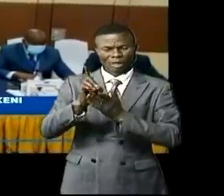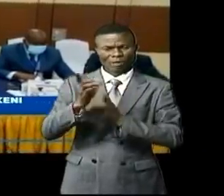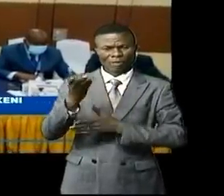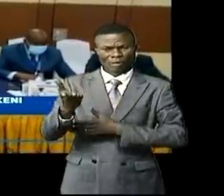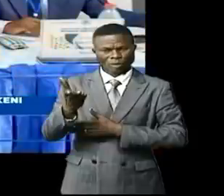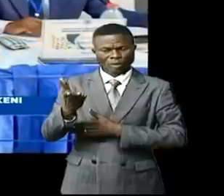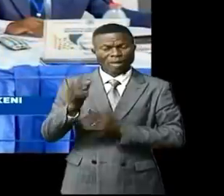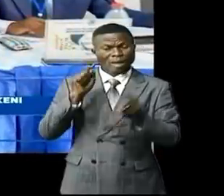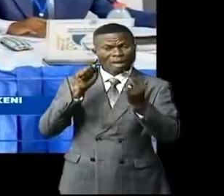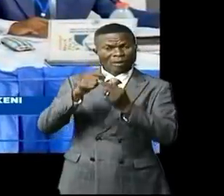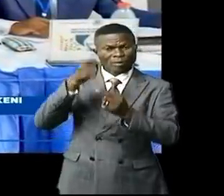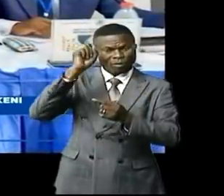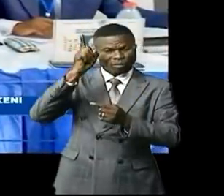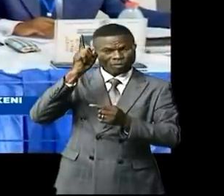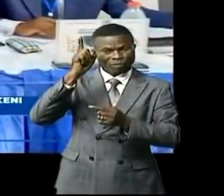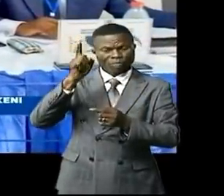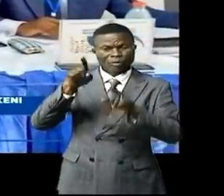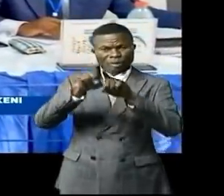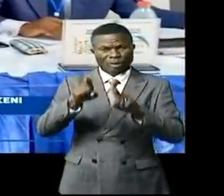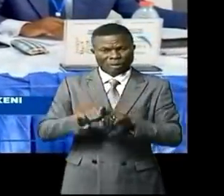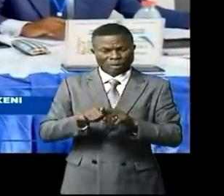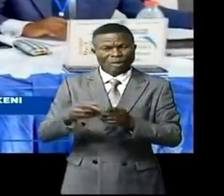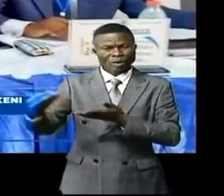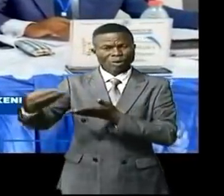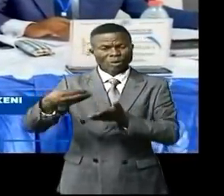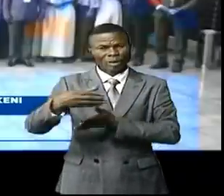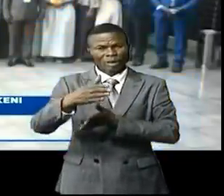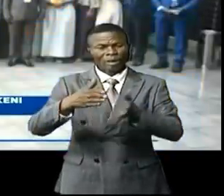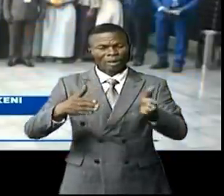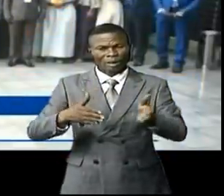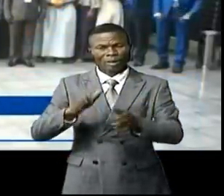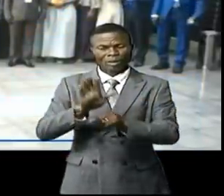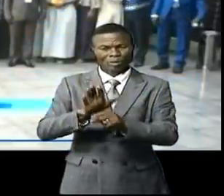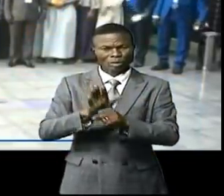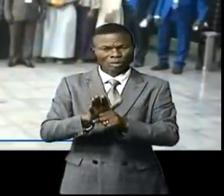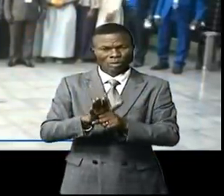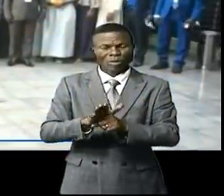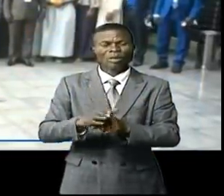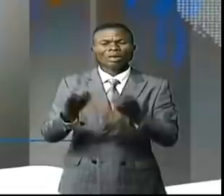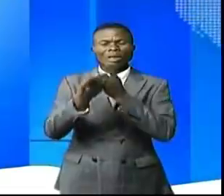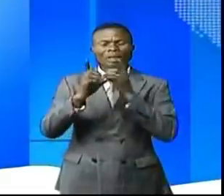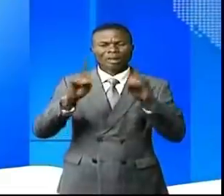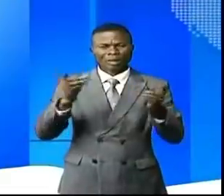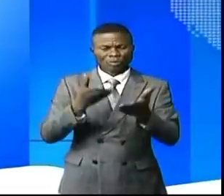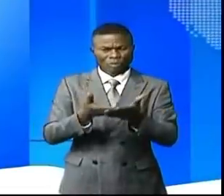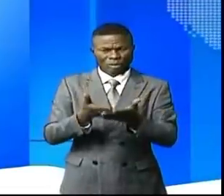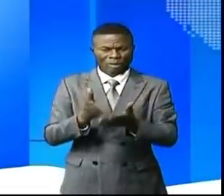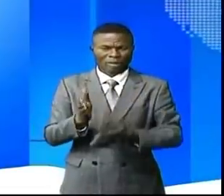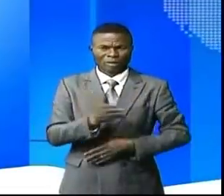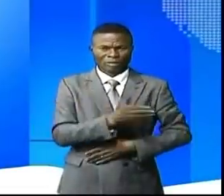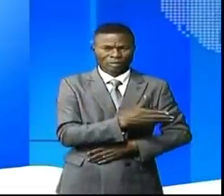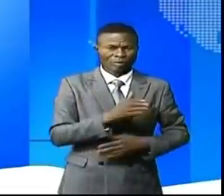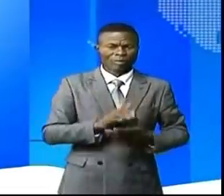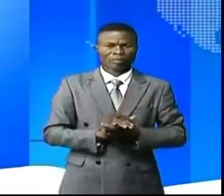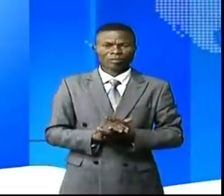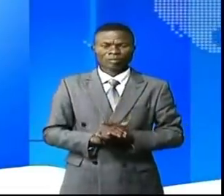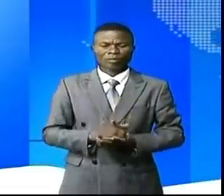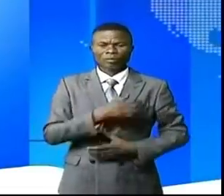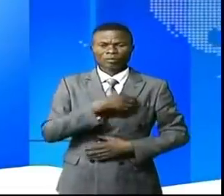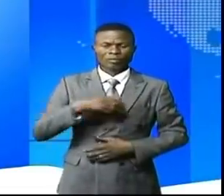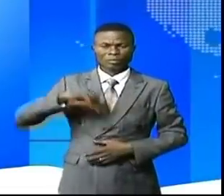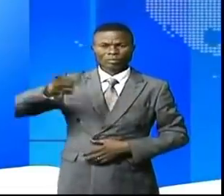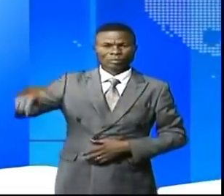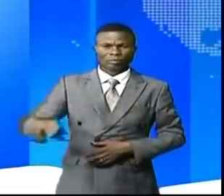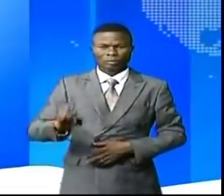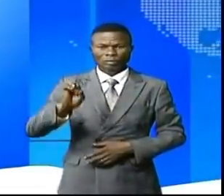d'où l'objectif final est de capitaliser les dividendes démographiques. Justine Chéchi,